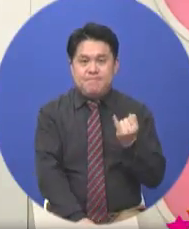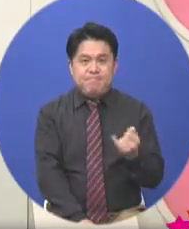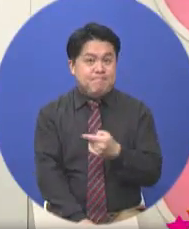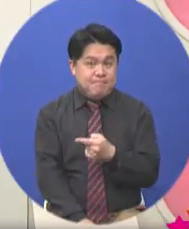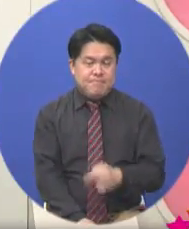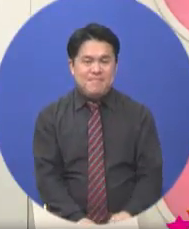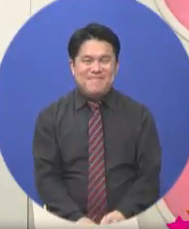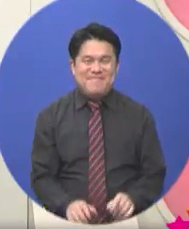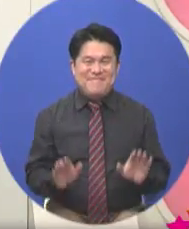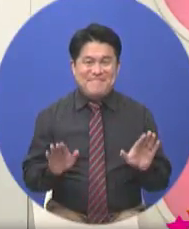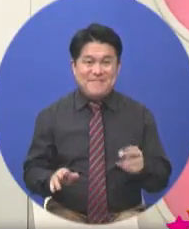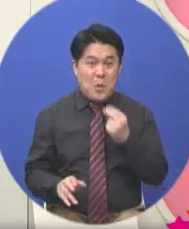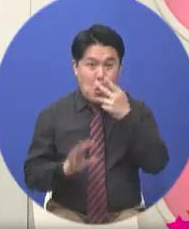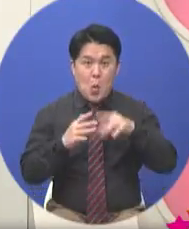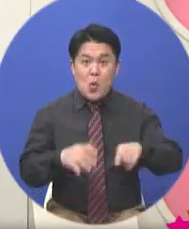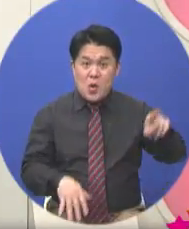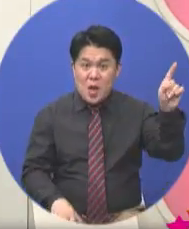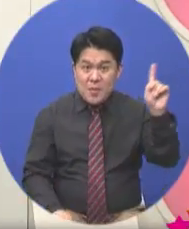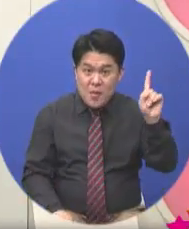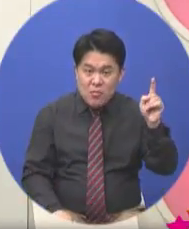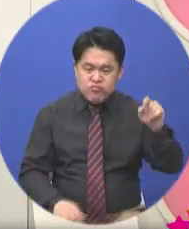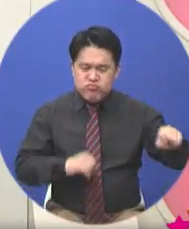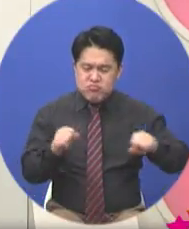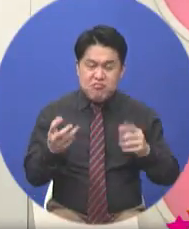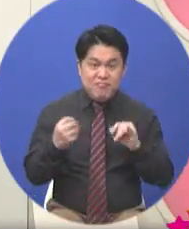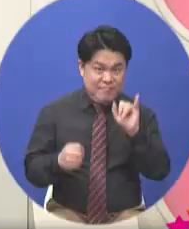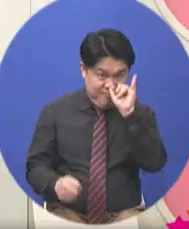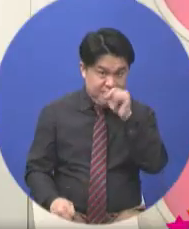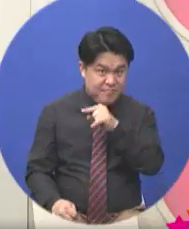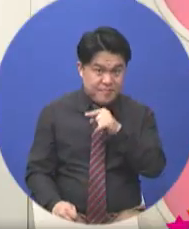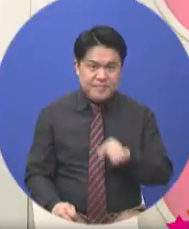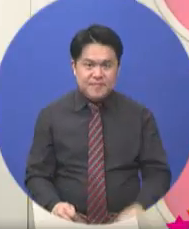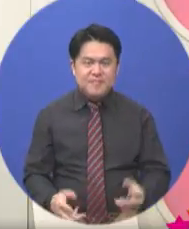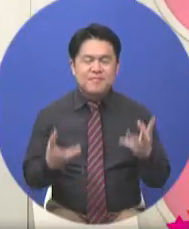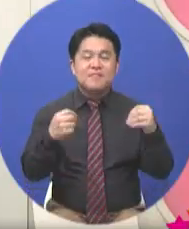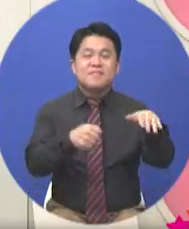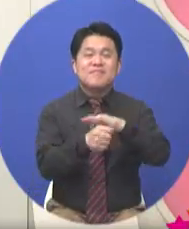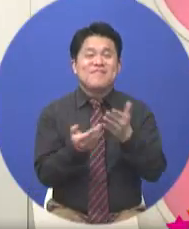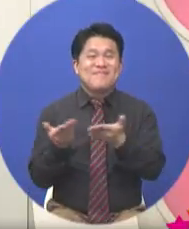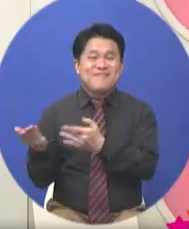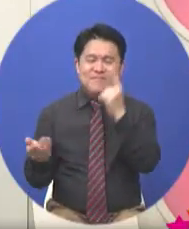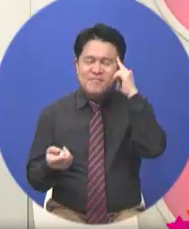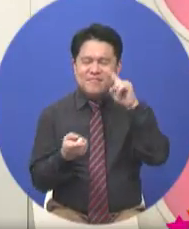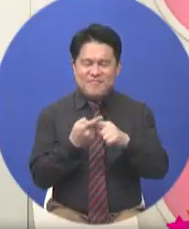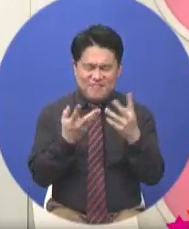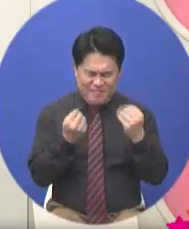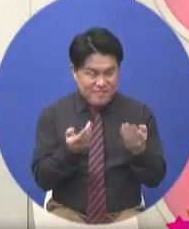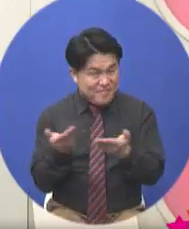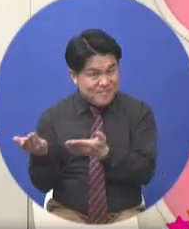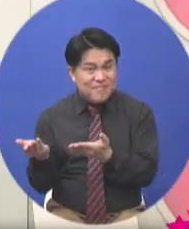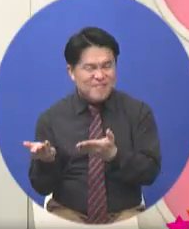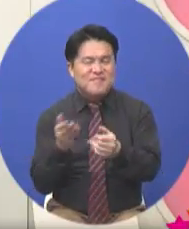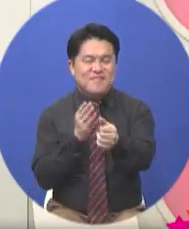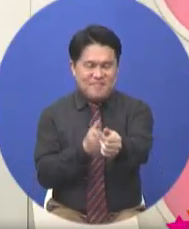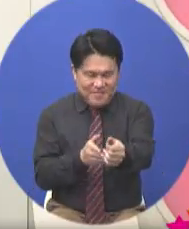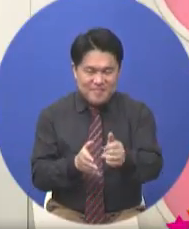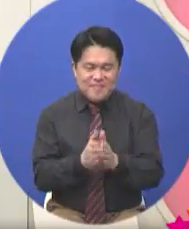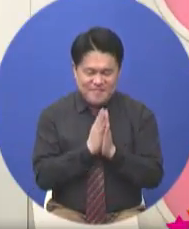탤런트입니다. 그래서 이번에도 홍콩에서도 많은 활약을 하셨는데요. 많이 예뻐해 주시고 관심 가져주시고 사랑해